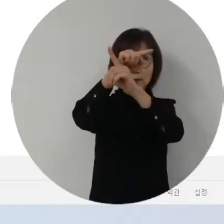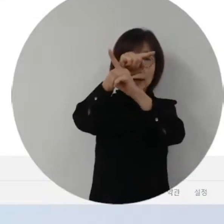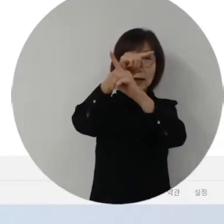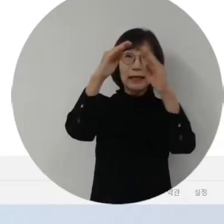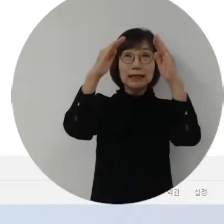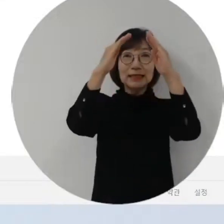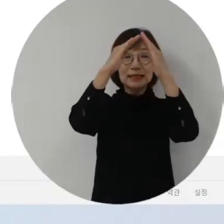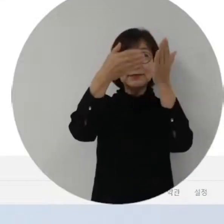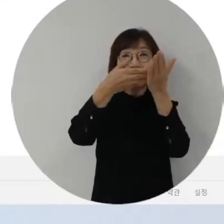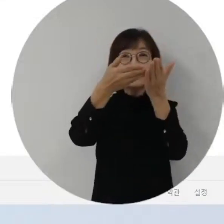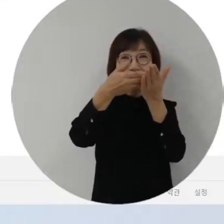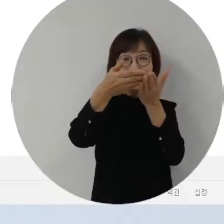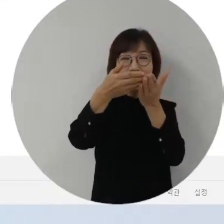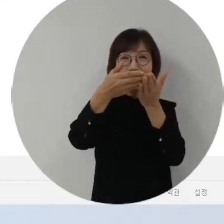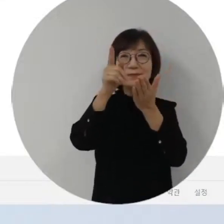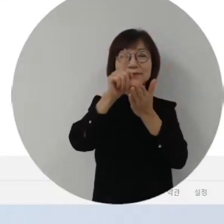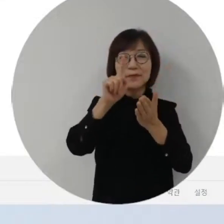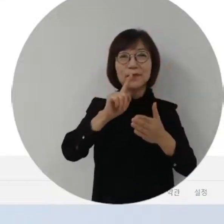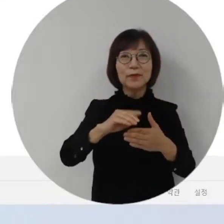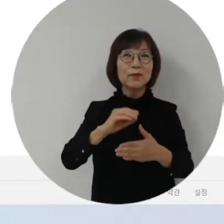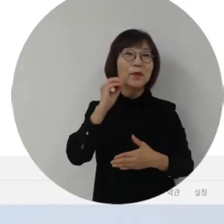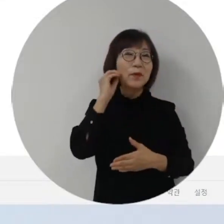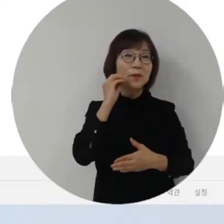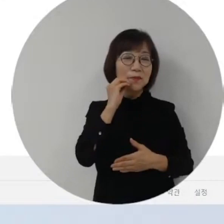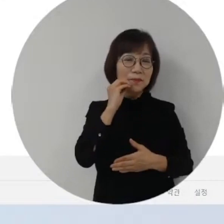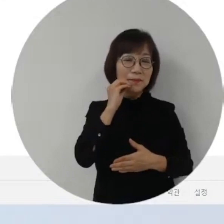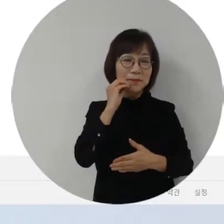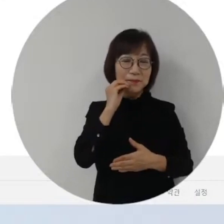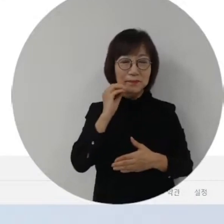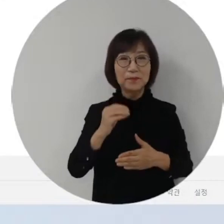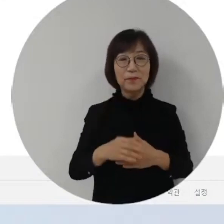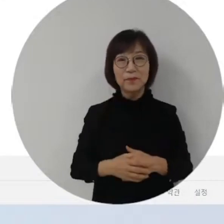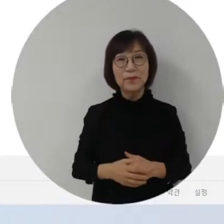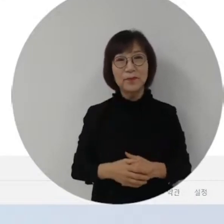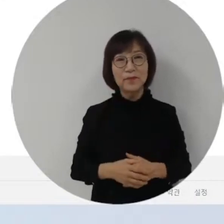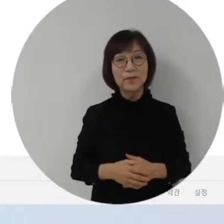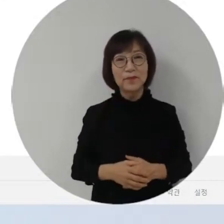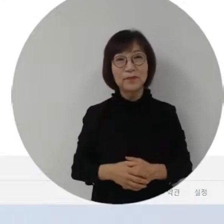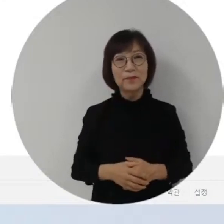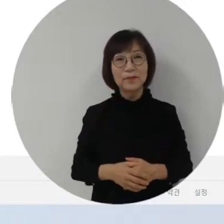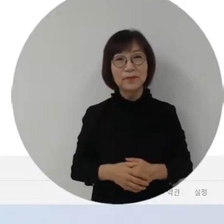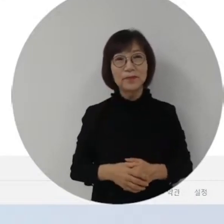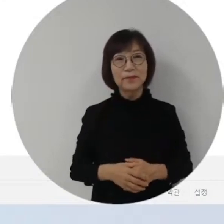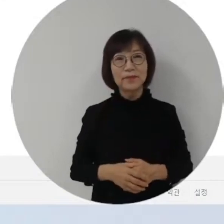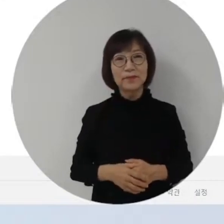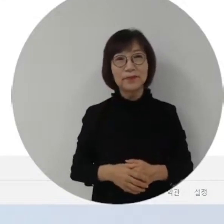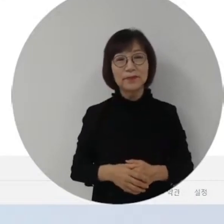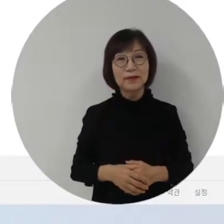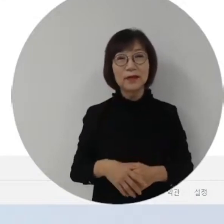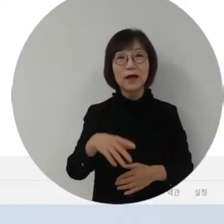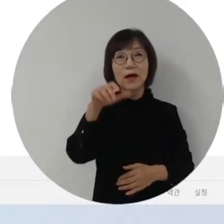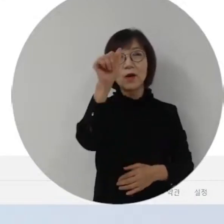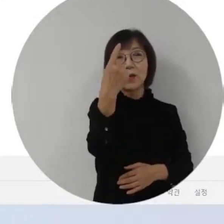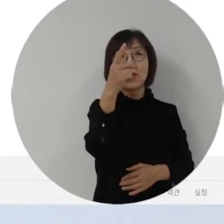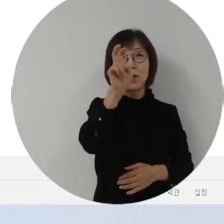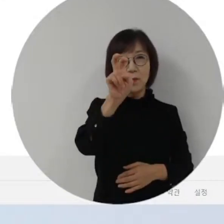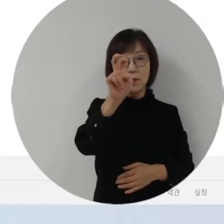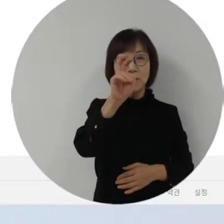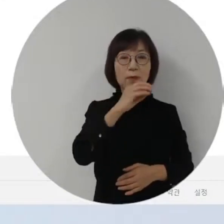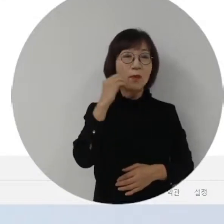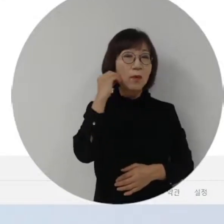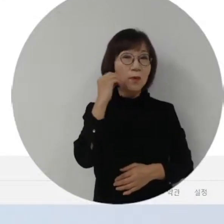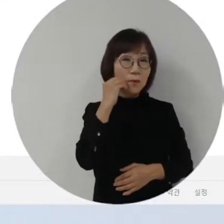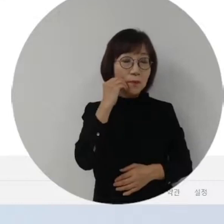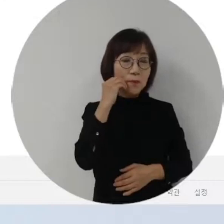홈 버튼입니다. 홈 버튼을 눌렀을 때 어떠한 페이지로 이동해라. 여기 처음이기 때문에 이 홈 버튼을